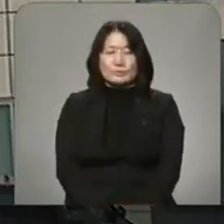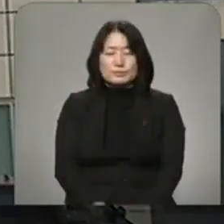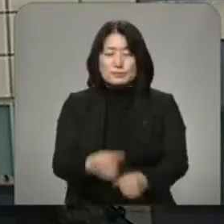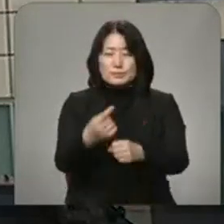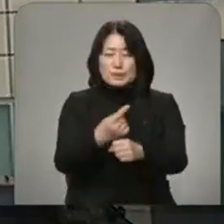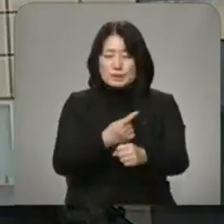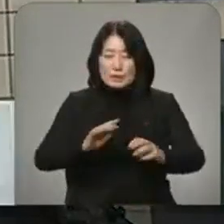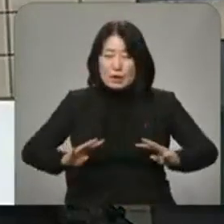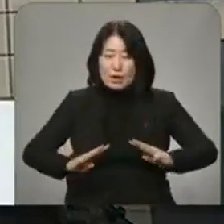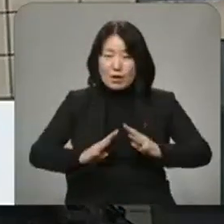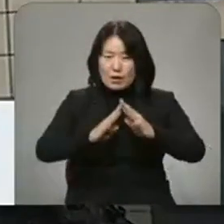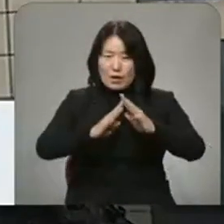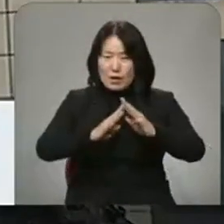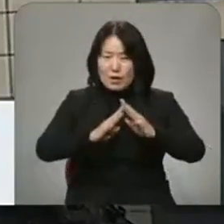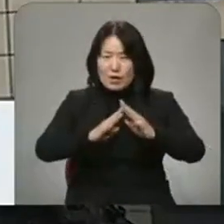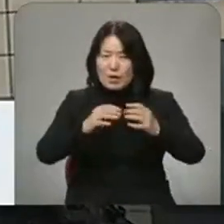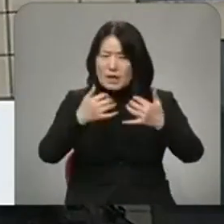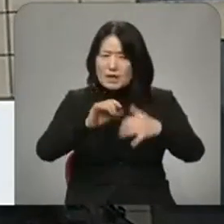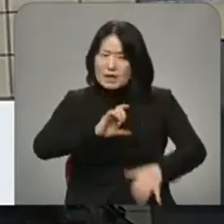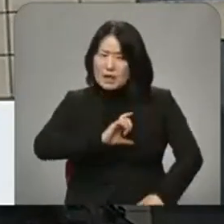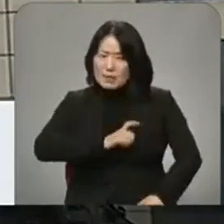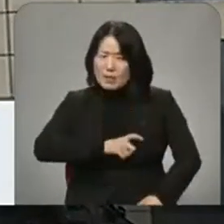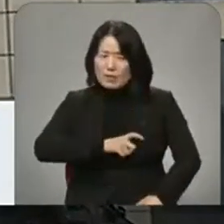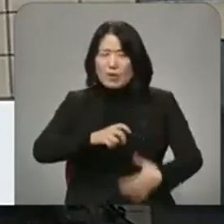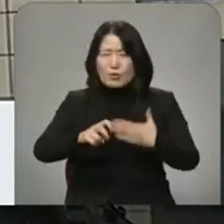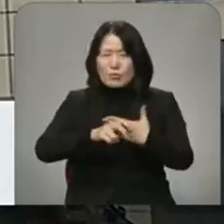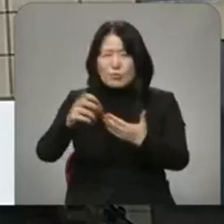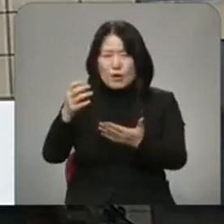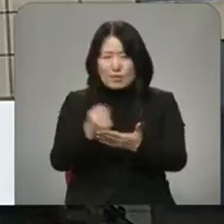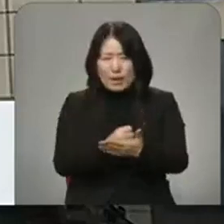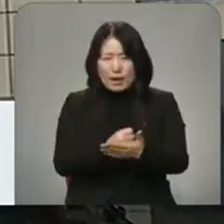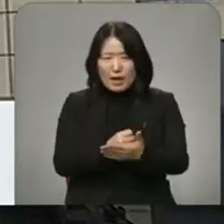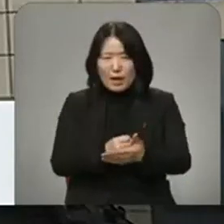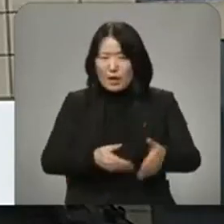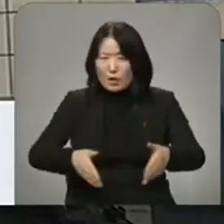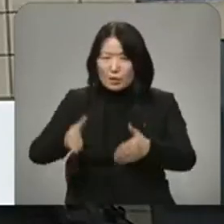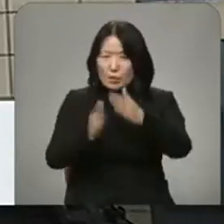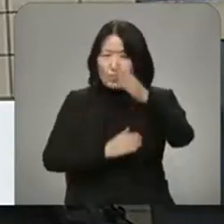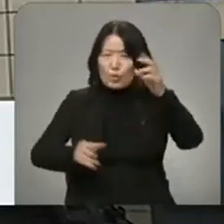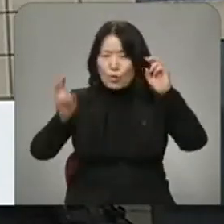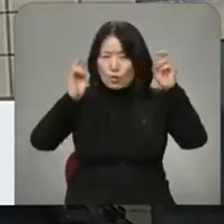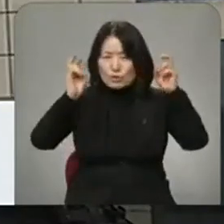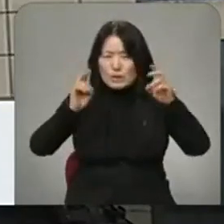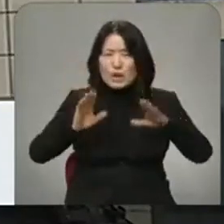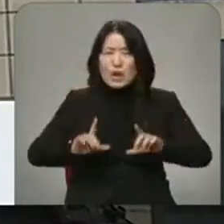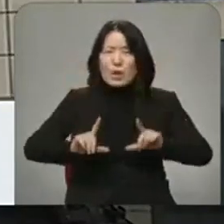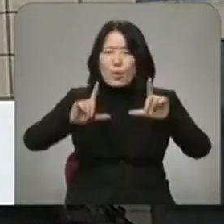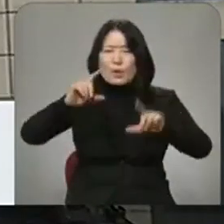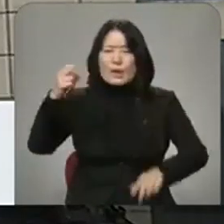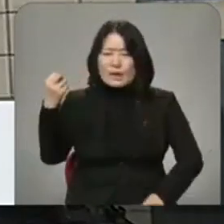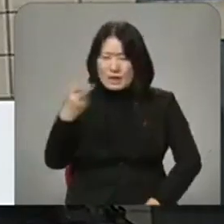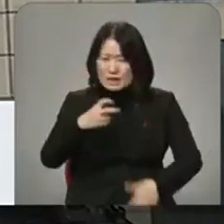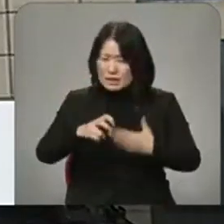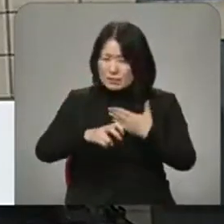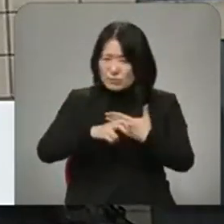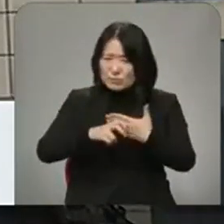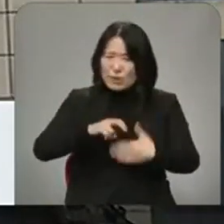지난해 건설 면허 부정 발급으로 물의를 빚었던 한국도로공사에서 올해 또 부정 의혹에